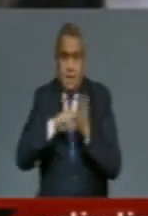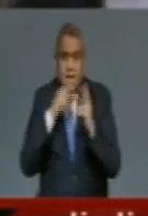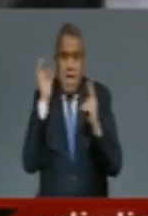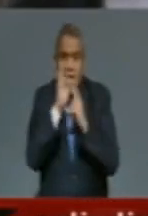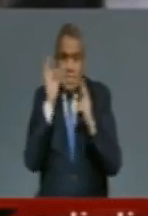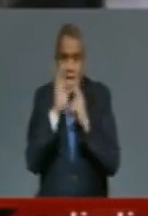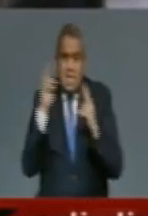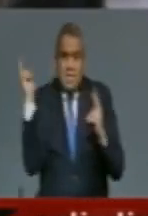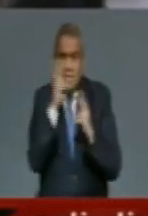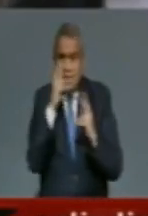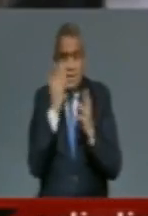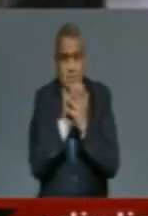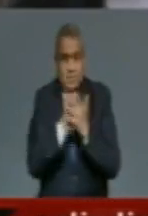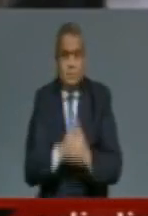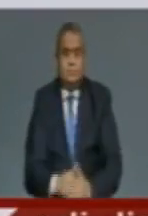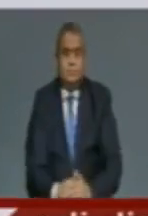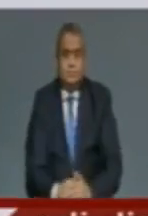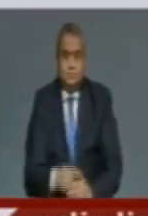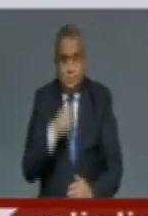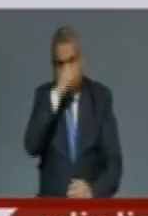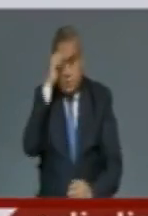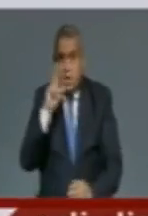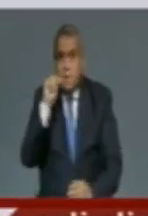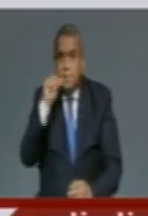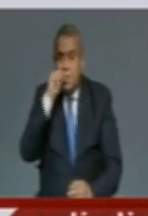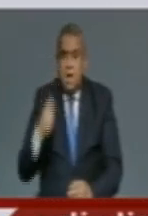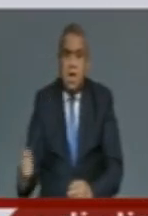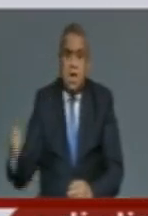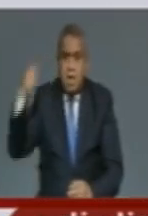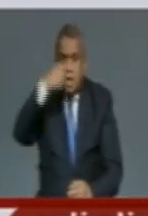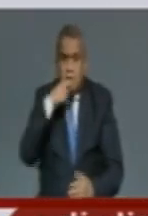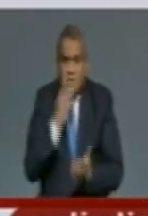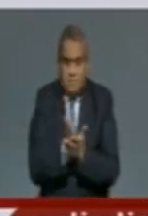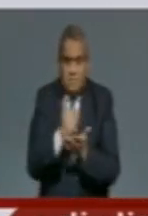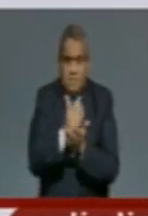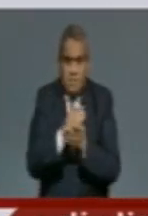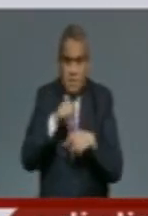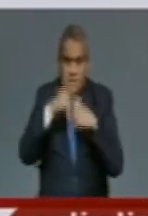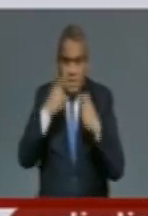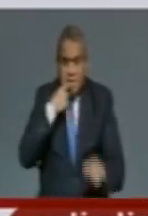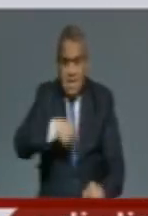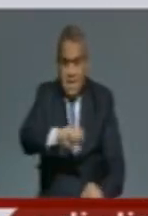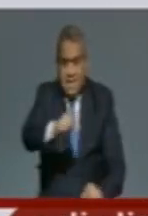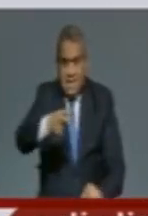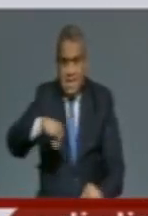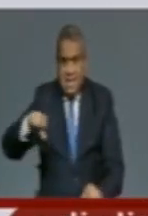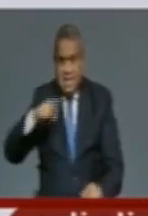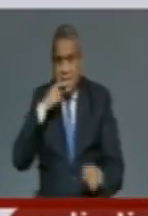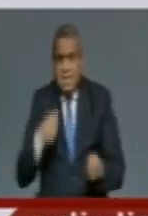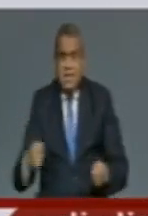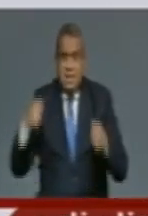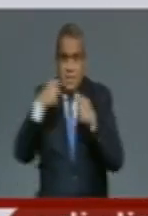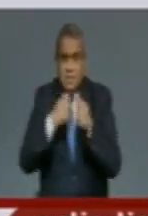عارفين إن يبقى فيه مية إضافية كحصص من نهر النيل هيبقى أمر يصعب تحقيقه في هذه